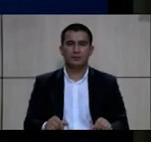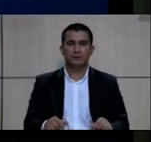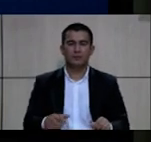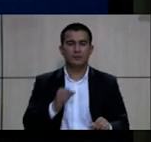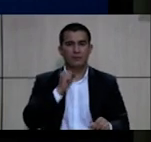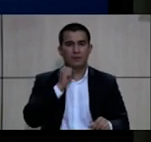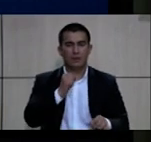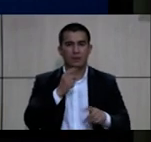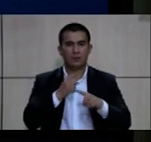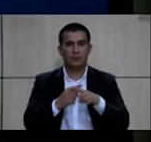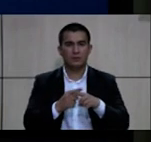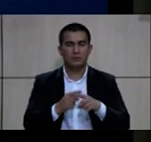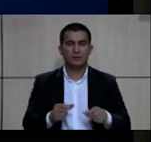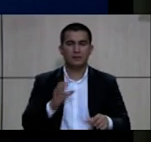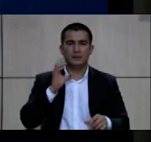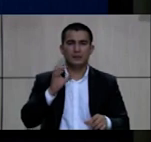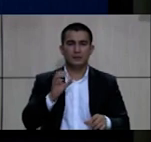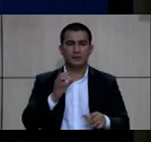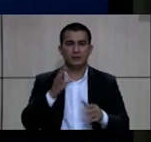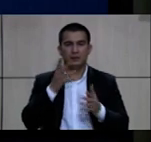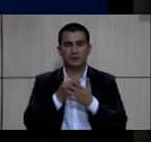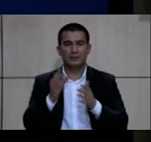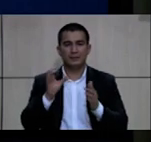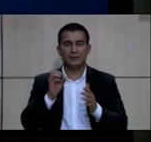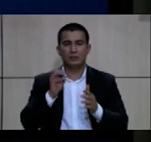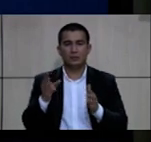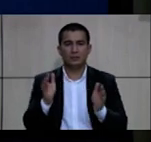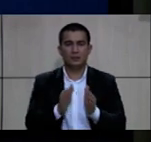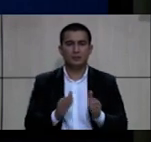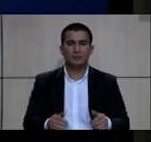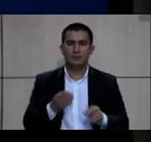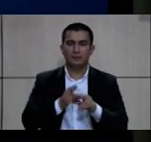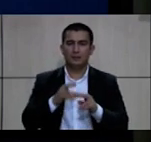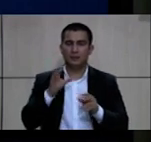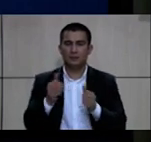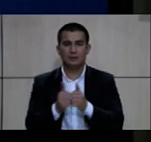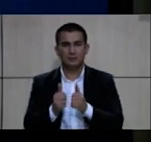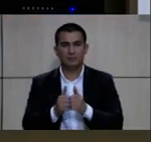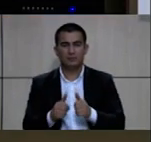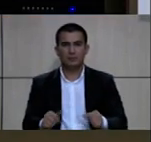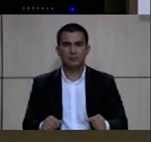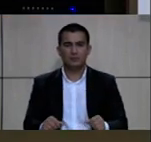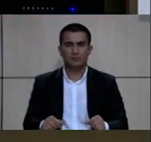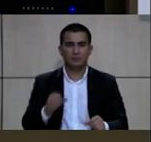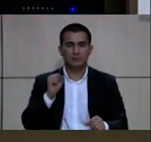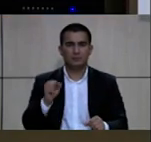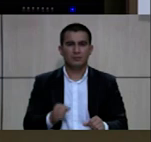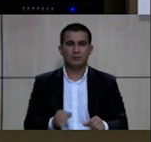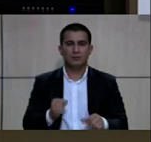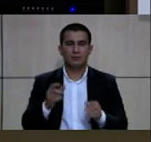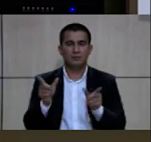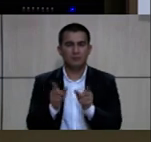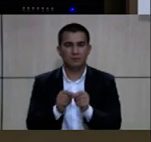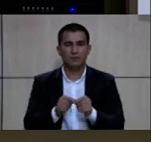A qo'shilgan S dan kichik. S tomon A